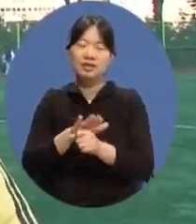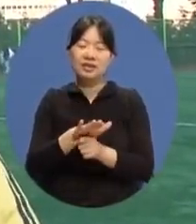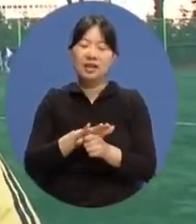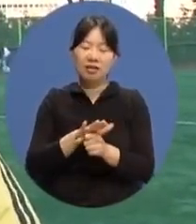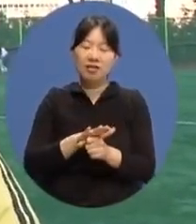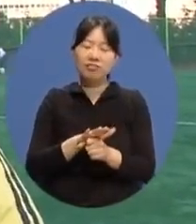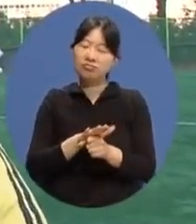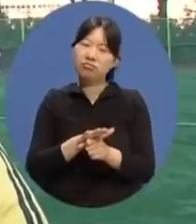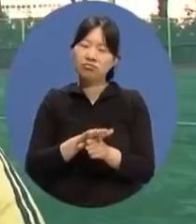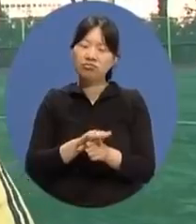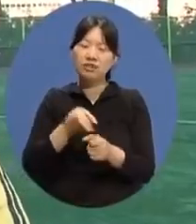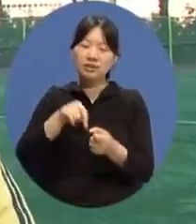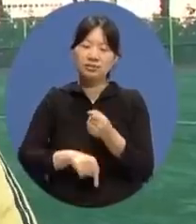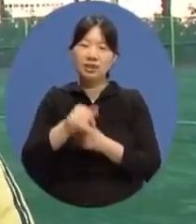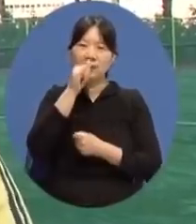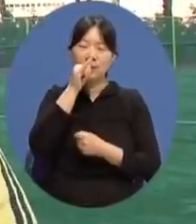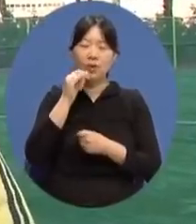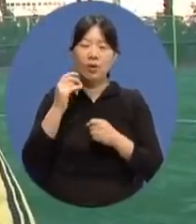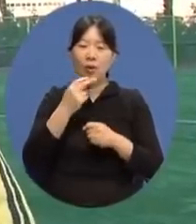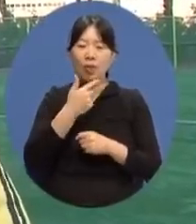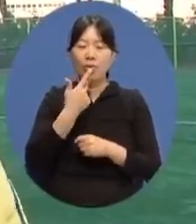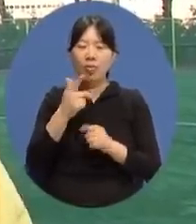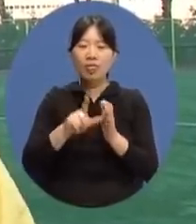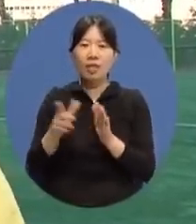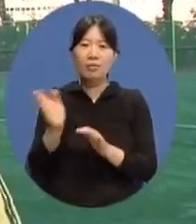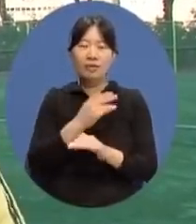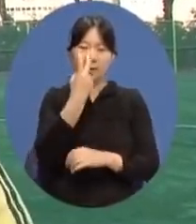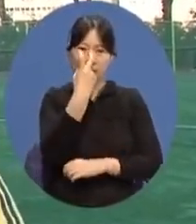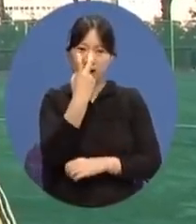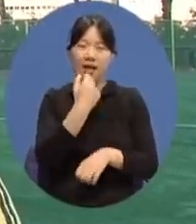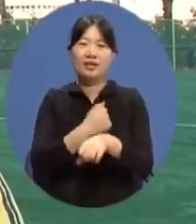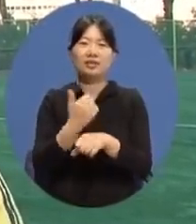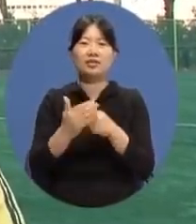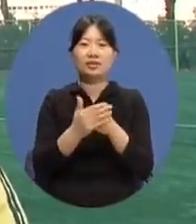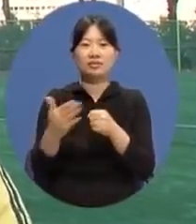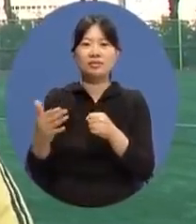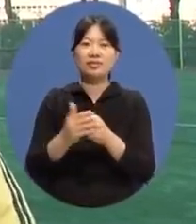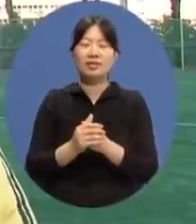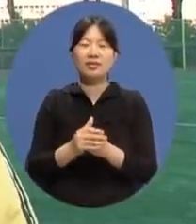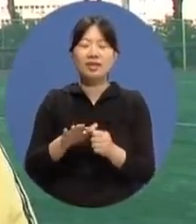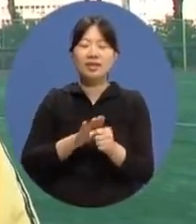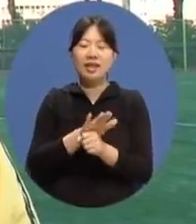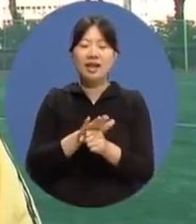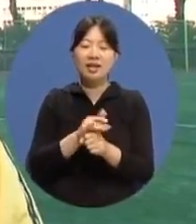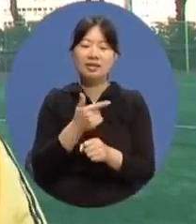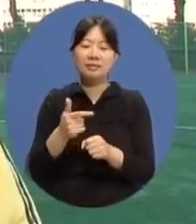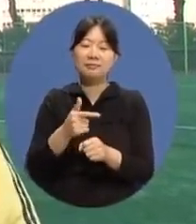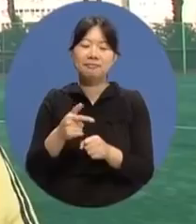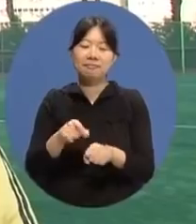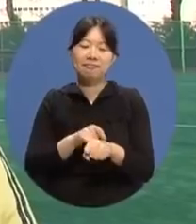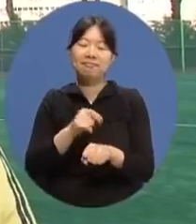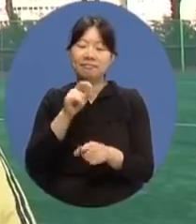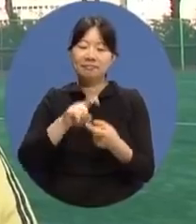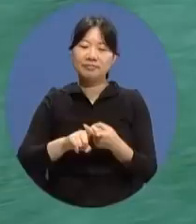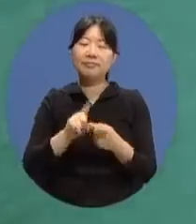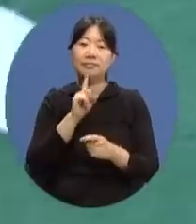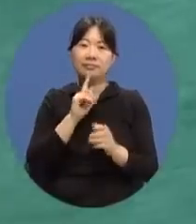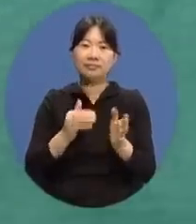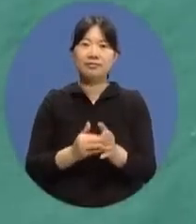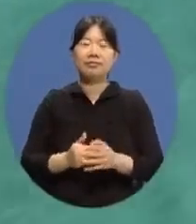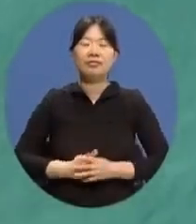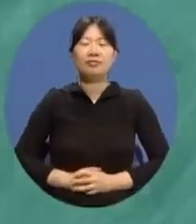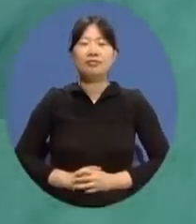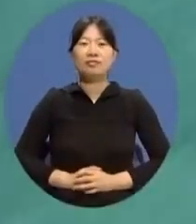가고, 아주 어렸을 때부터 지금까지 봐왔던 거기 때문에 애착이 특히 더 많이 가는 아이 중에서 하나죠.